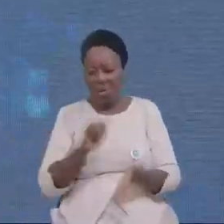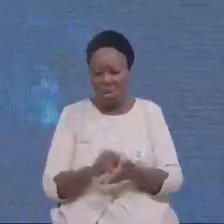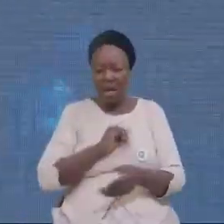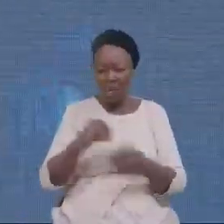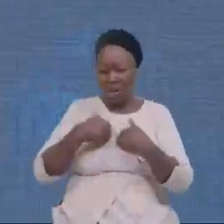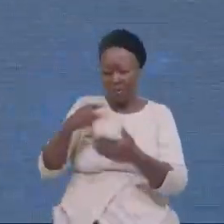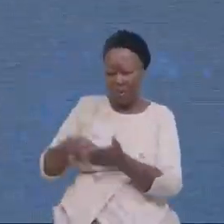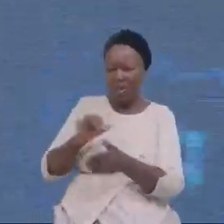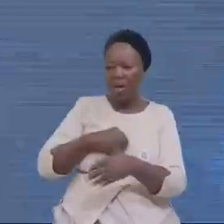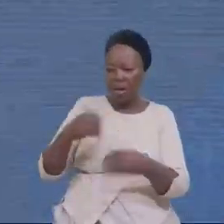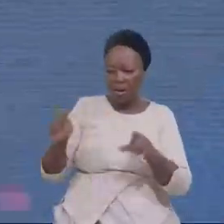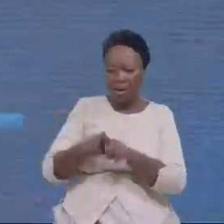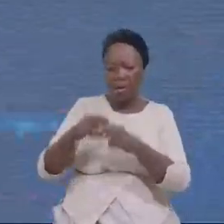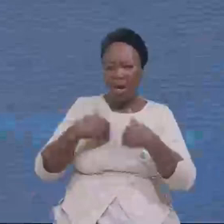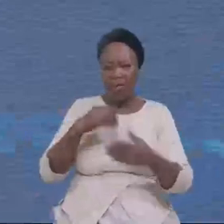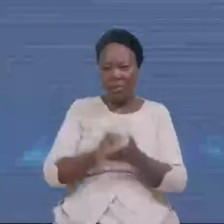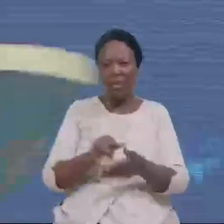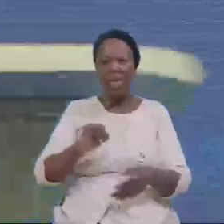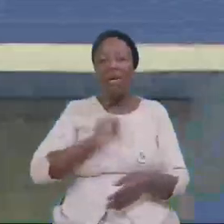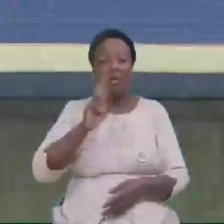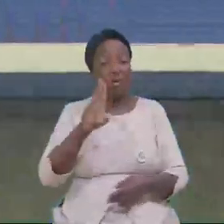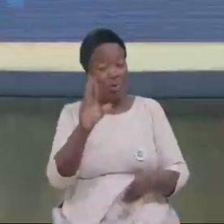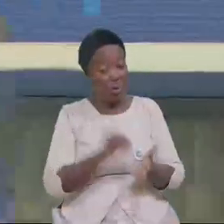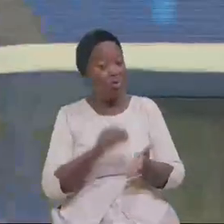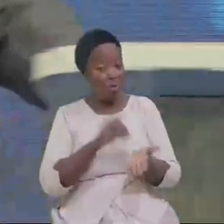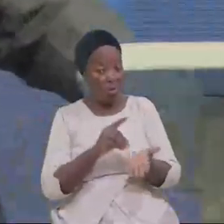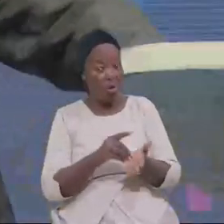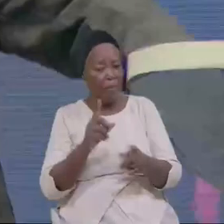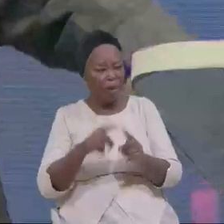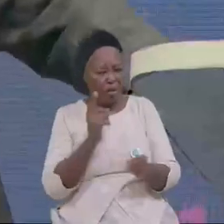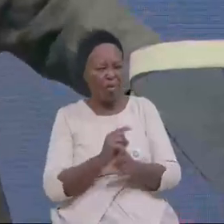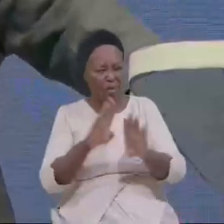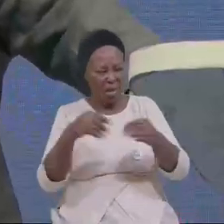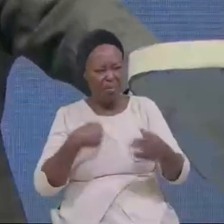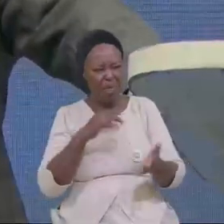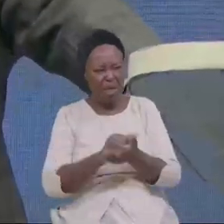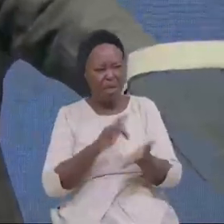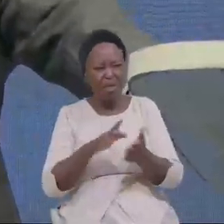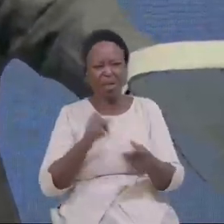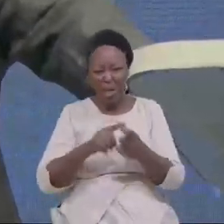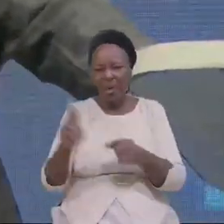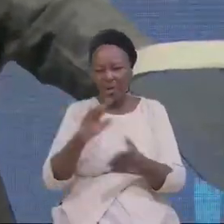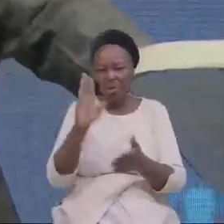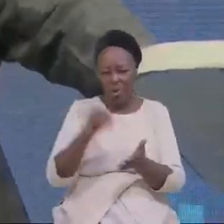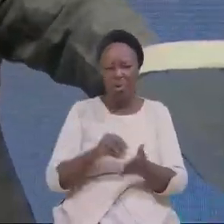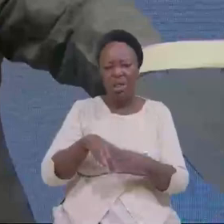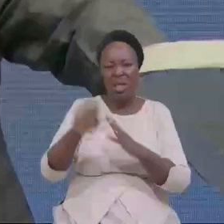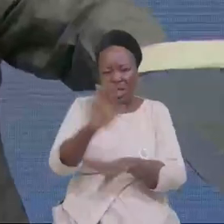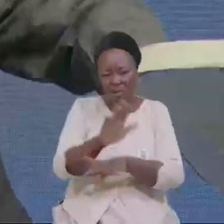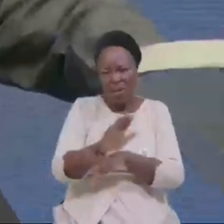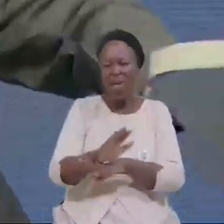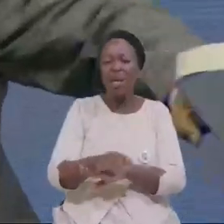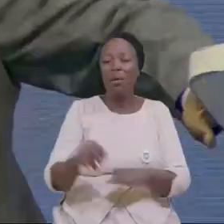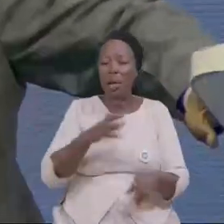avoir cela aussi. Je vais étudier pour toi, docteur. Je vais étudier ce que tu me donnes. Le soir, maintenant, le matin, quand je